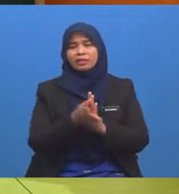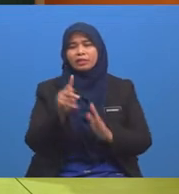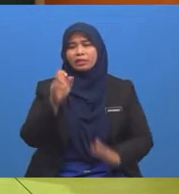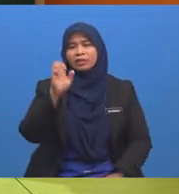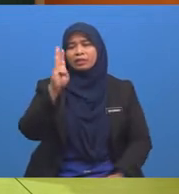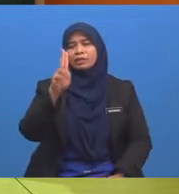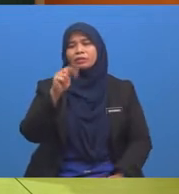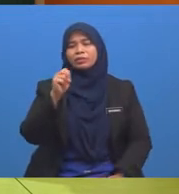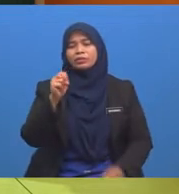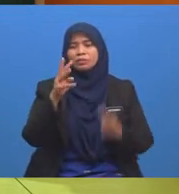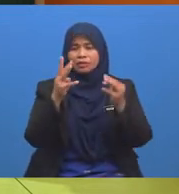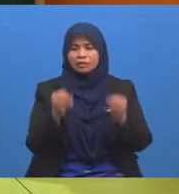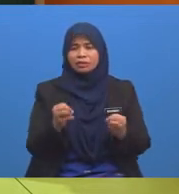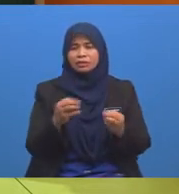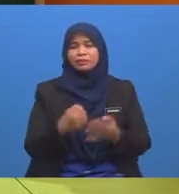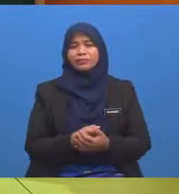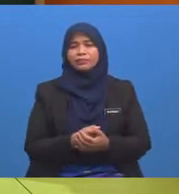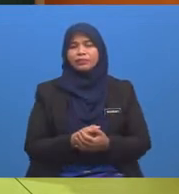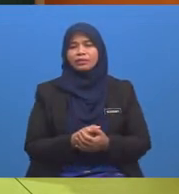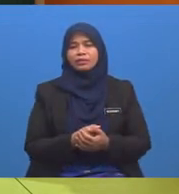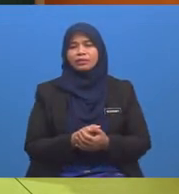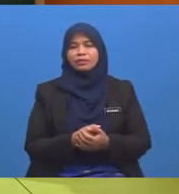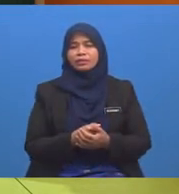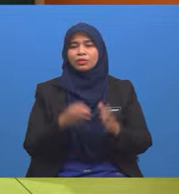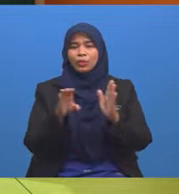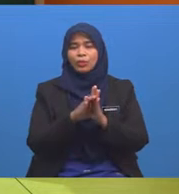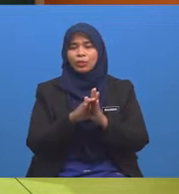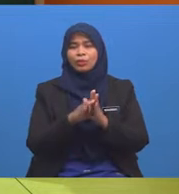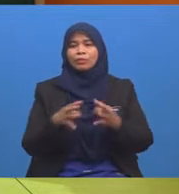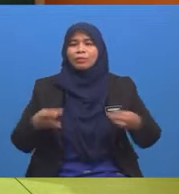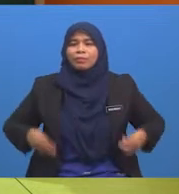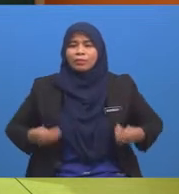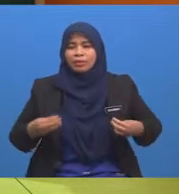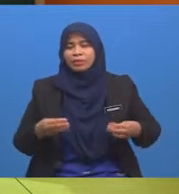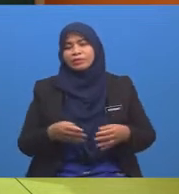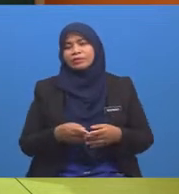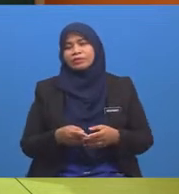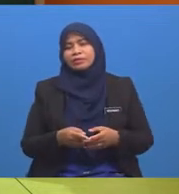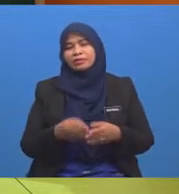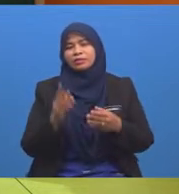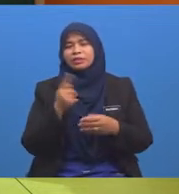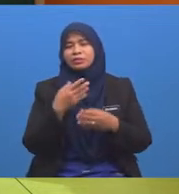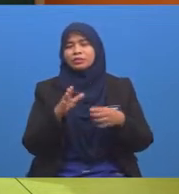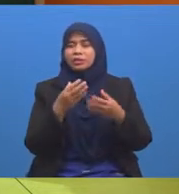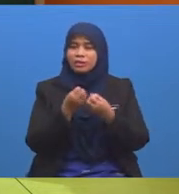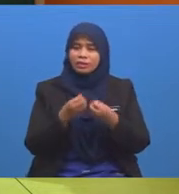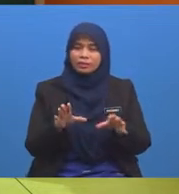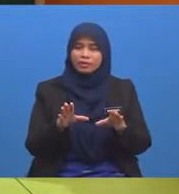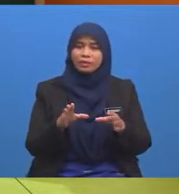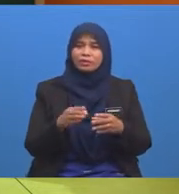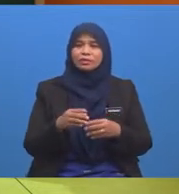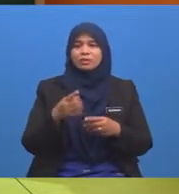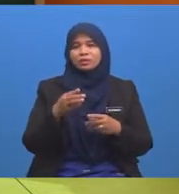baharu. Contohnya, monyet. Baiklah pelajar, kita telah selesai mempelajari tajuk